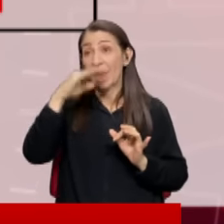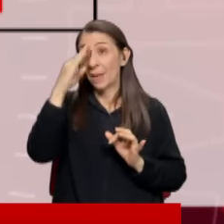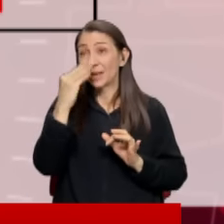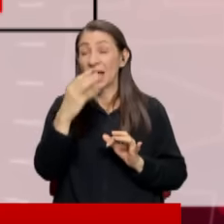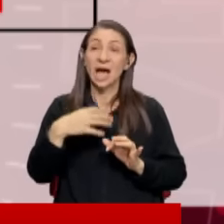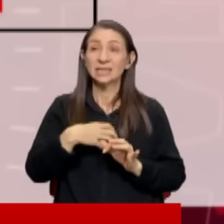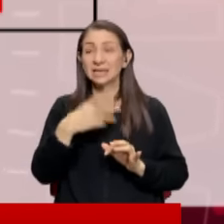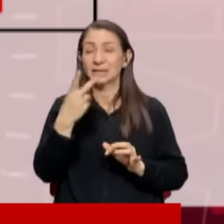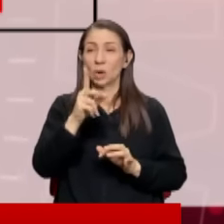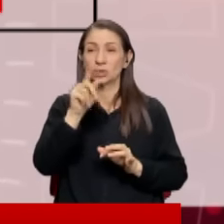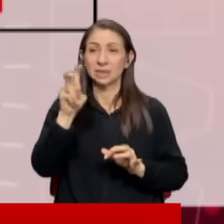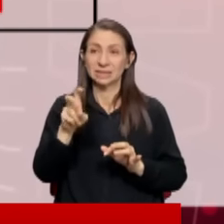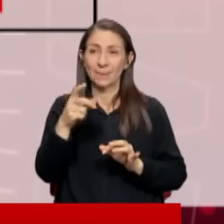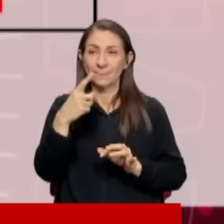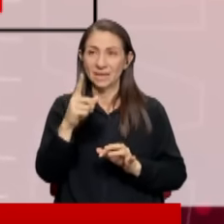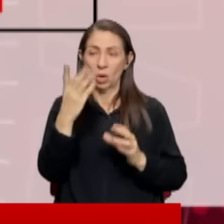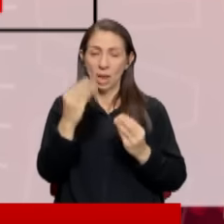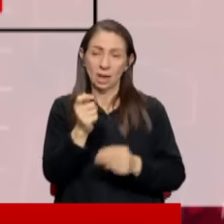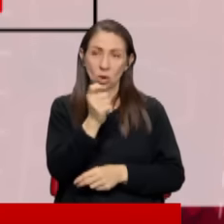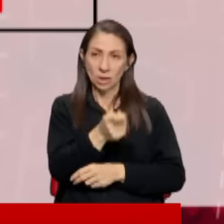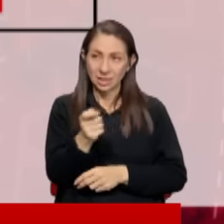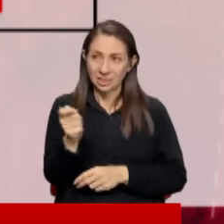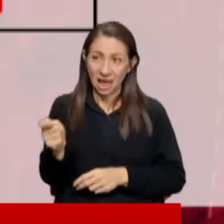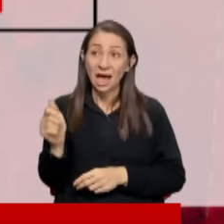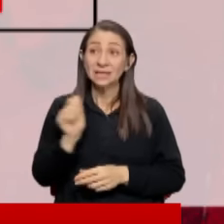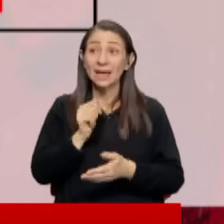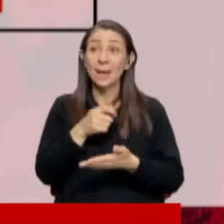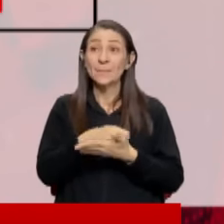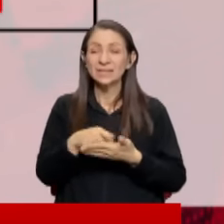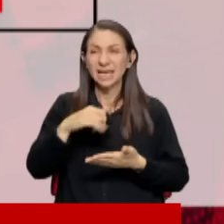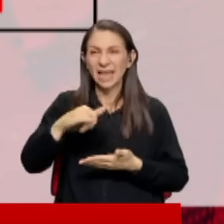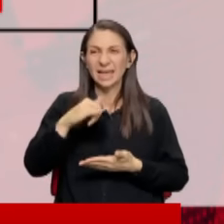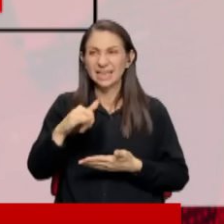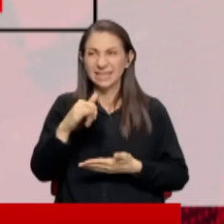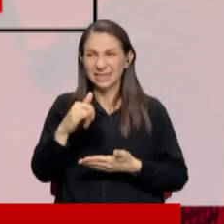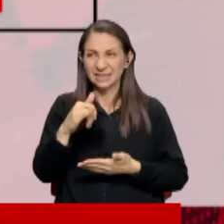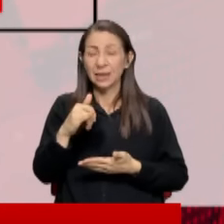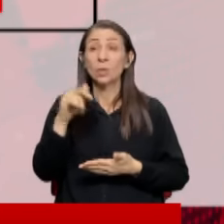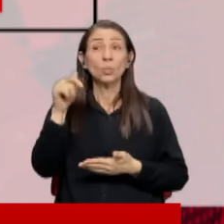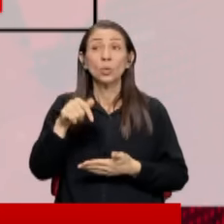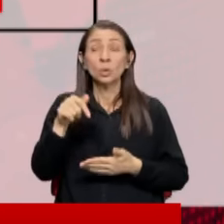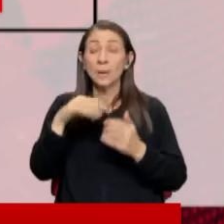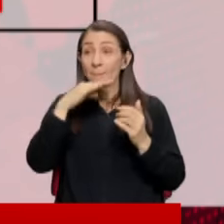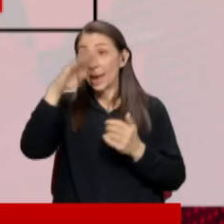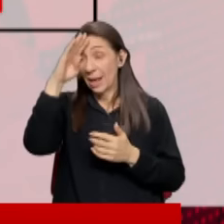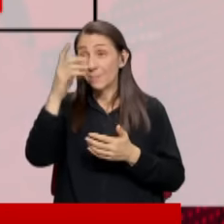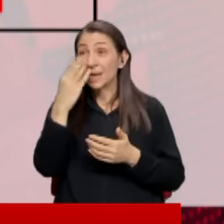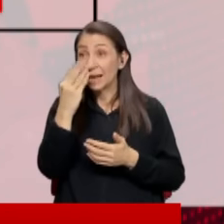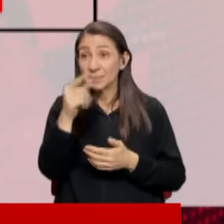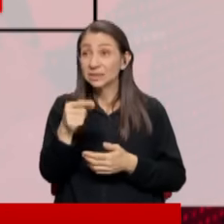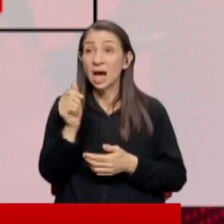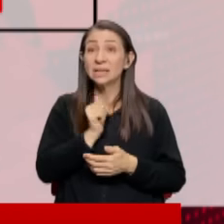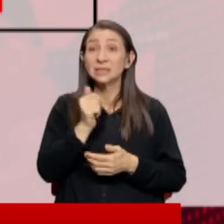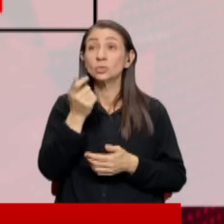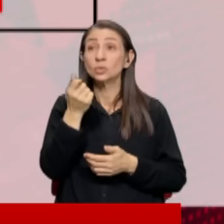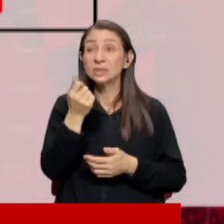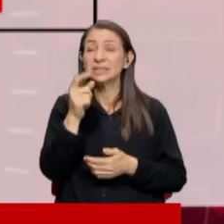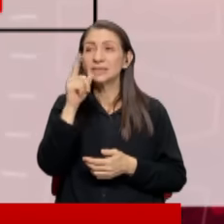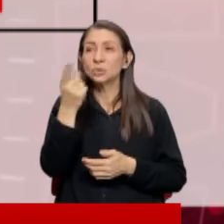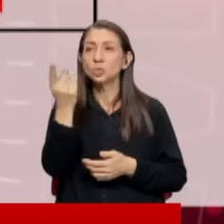ikramiyesi Haziran 2018'de 1000 lira olarak ödendi. Asgari ücrete yakında ödenen ikramiye. Bugünse bayram ikramiyesi asgari